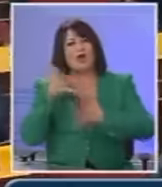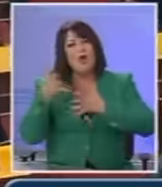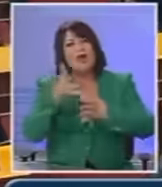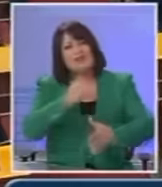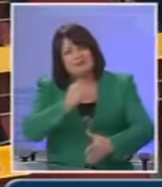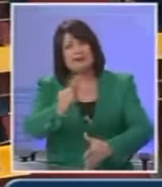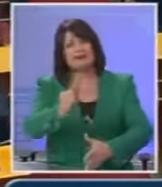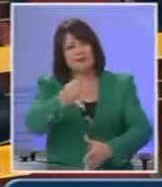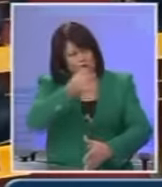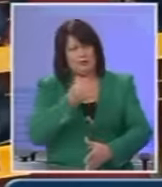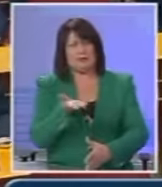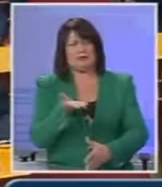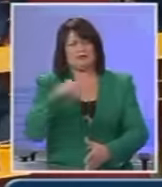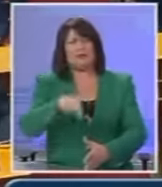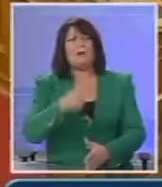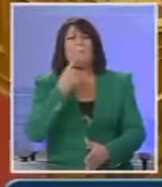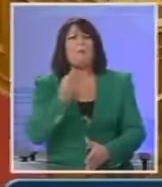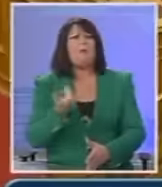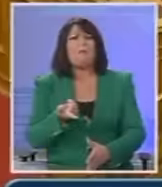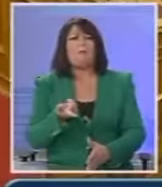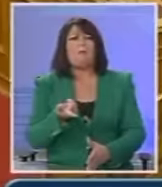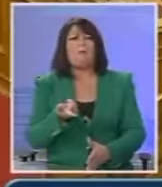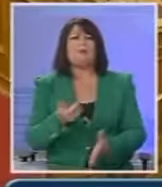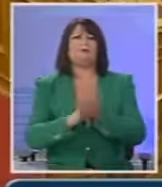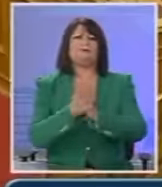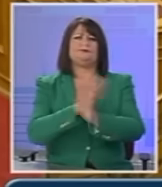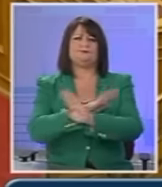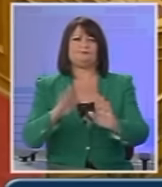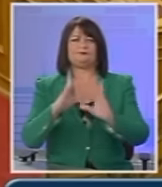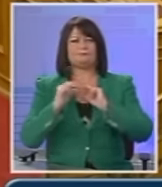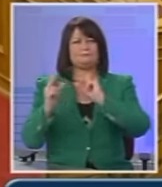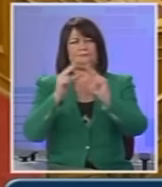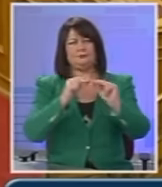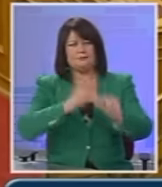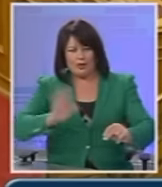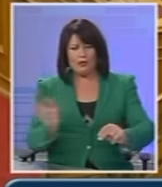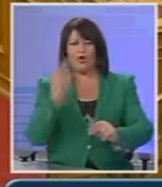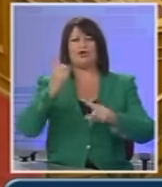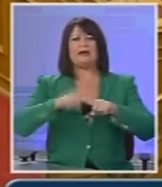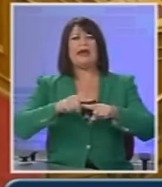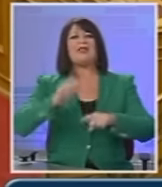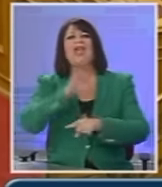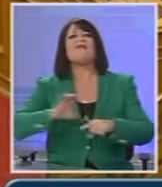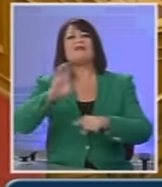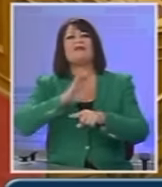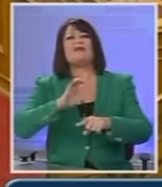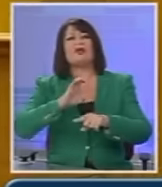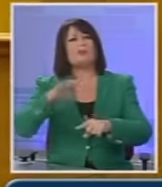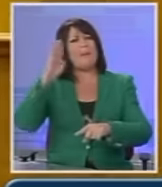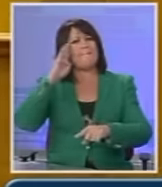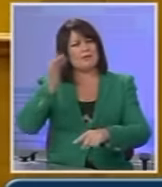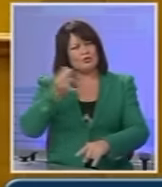Ισχυρίζεται ο κύριος Τσίπρας ότι έκλεισε οριστικά τη συζήτηση για τον Brexit. Έτσι μας είπε όχι μόνο εδώ και στην